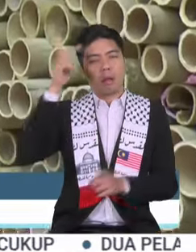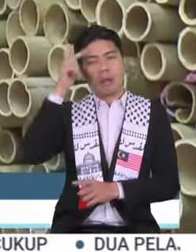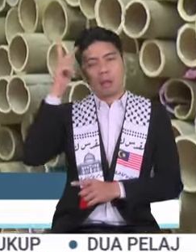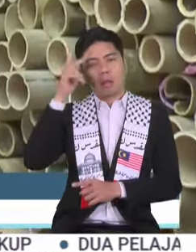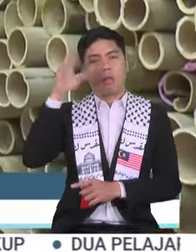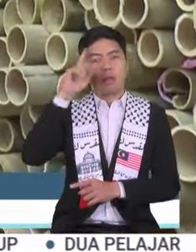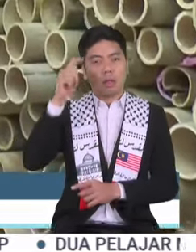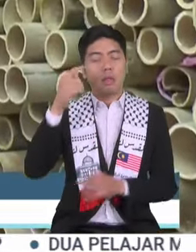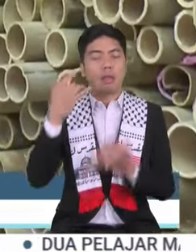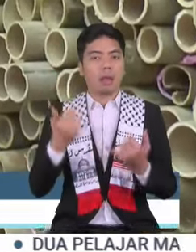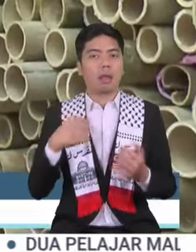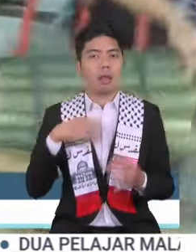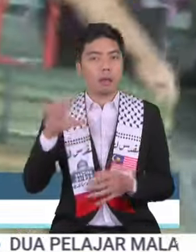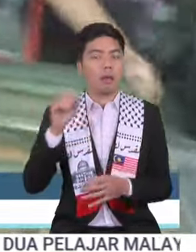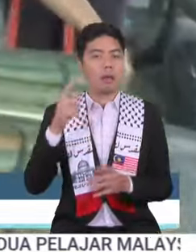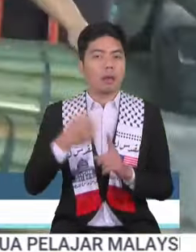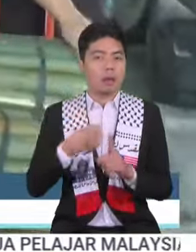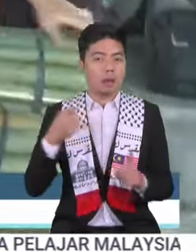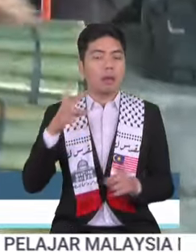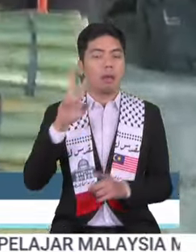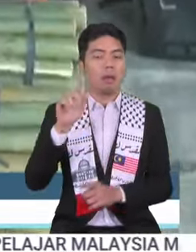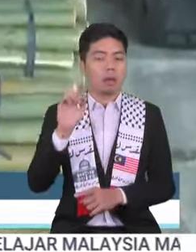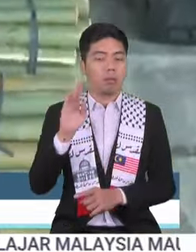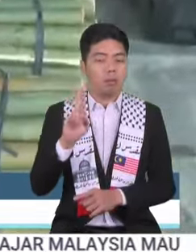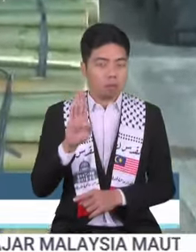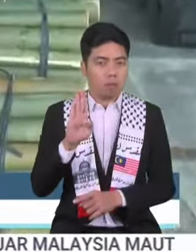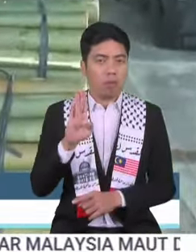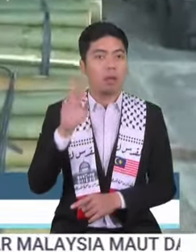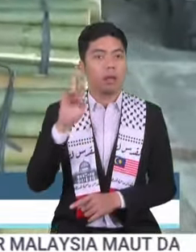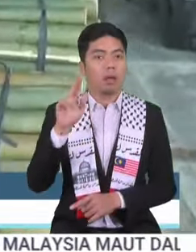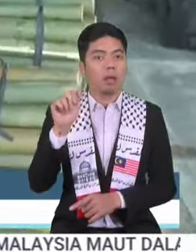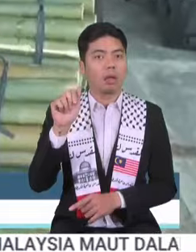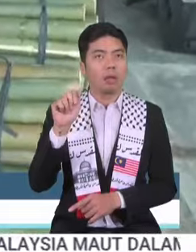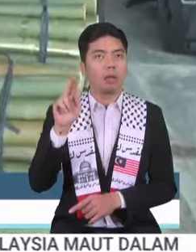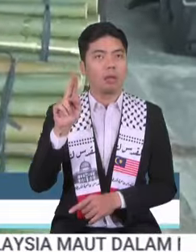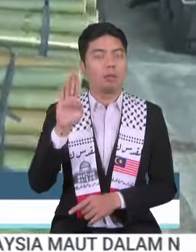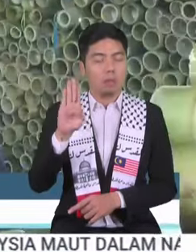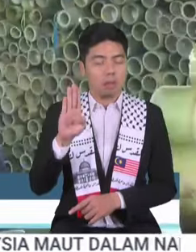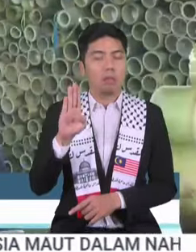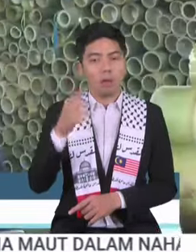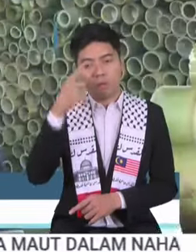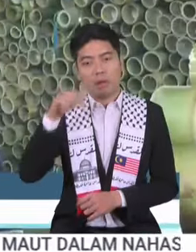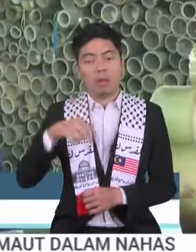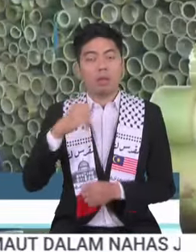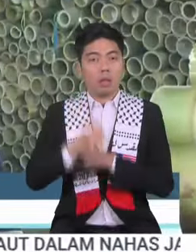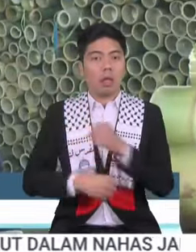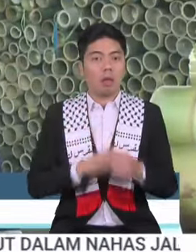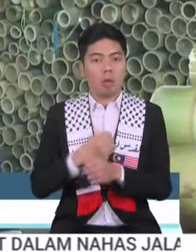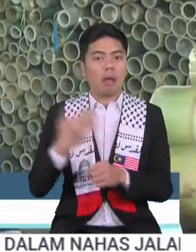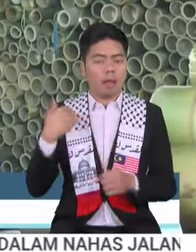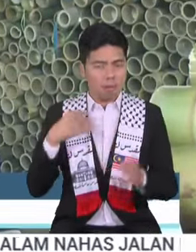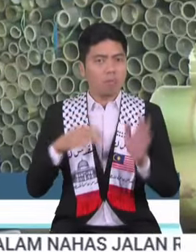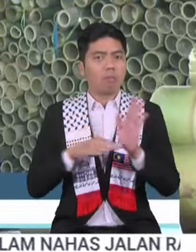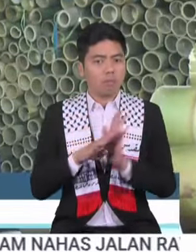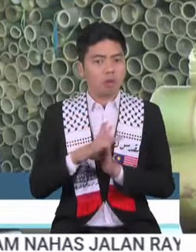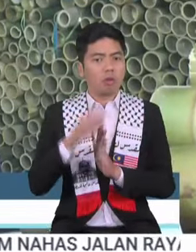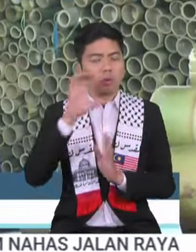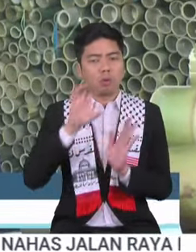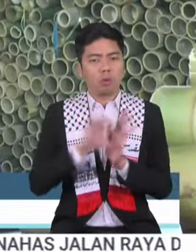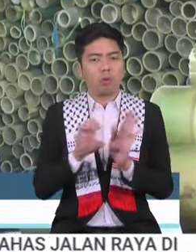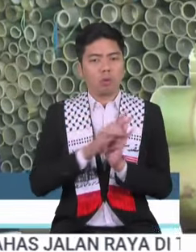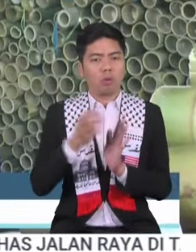Tapi tahun ni saya ambil daripada Raub lah, daripada kampung asli. So permintaan tahun ni ada peningkatan. Sebab contoh macam tahun lepas saya masuk